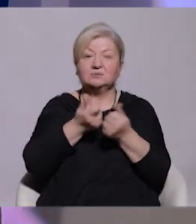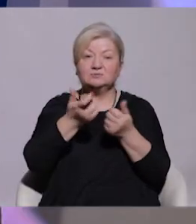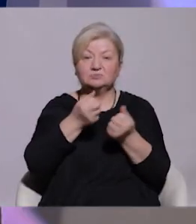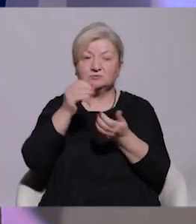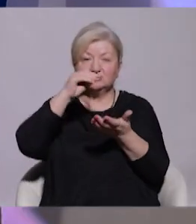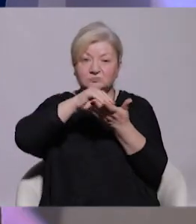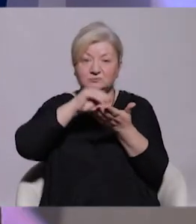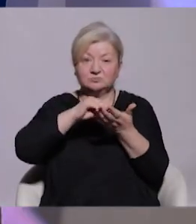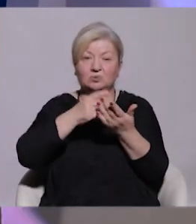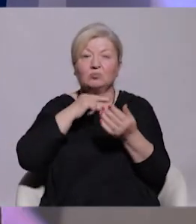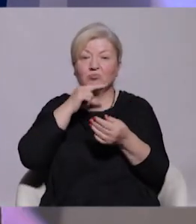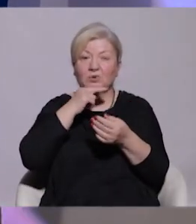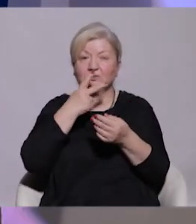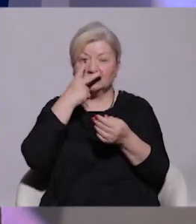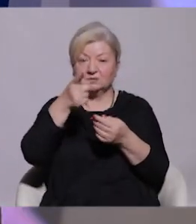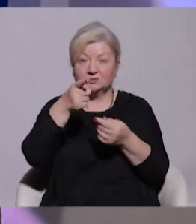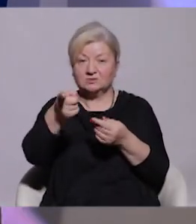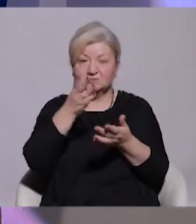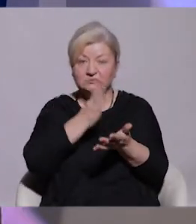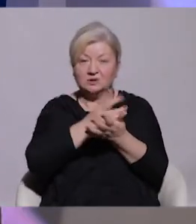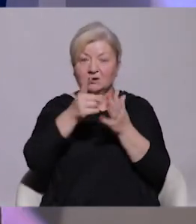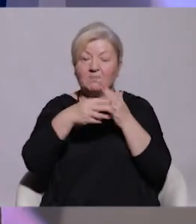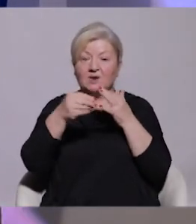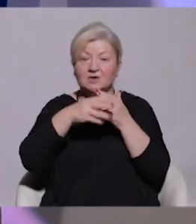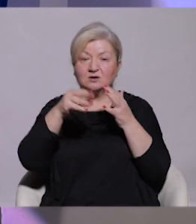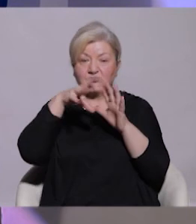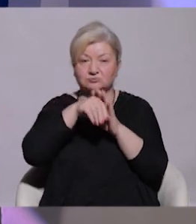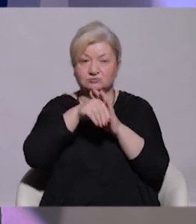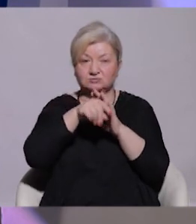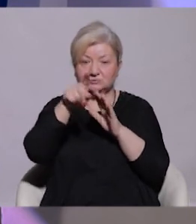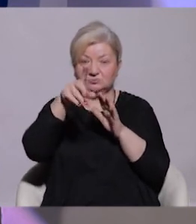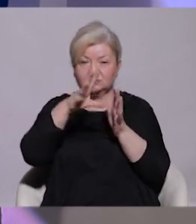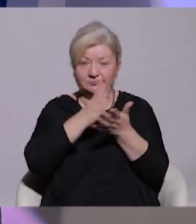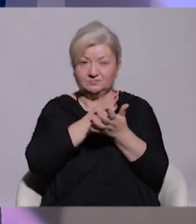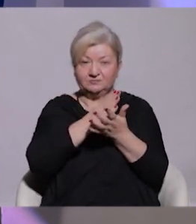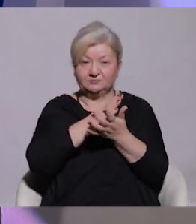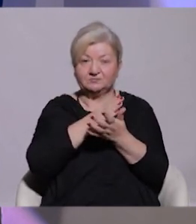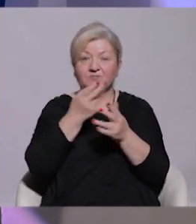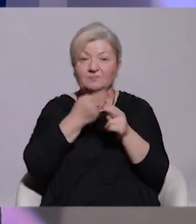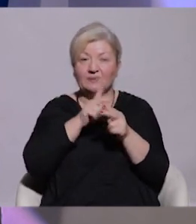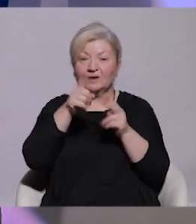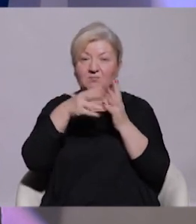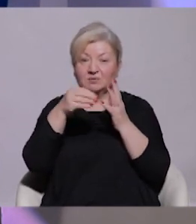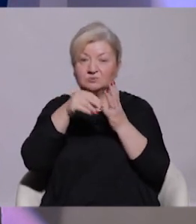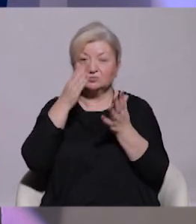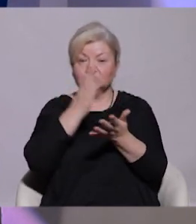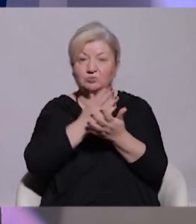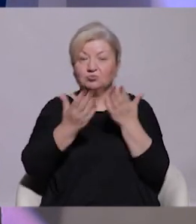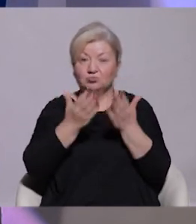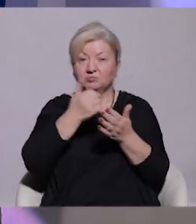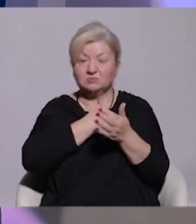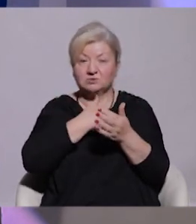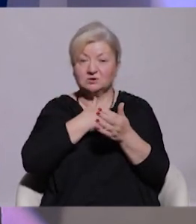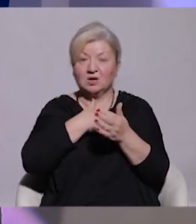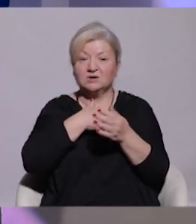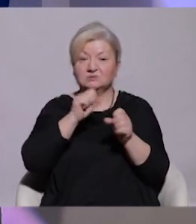რიცხობრივი მნიშვნელობის მისაღებად ყურადღება მიაქციეთ რომ ეს არის ფესვში ხო შესაბამისად რადგან ფესვშია მე თუ მინდა რომ